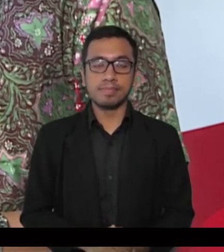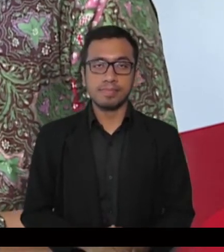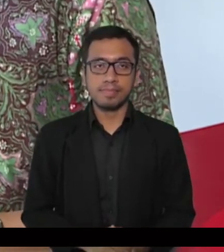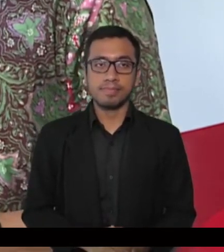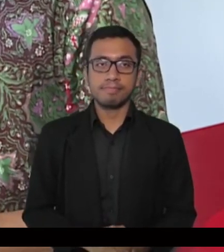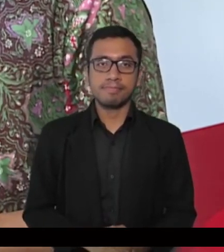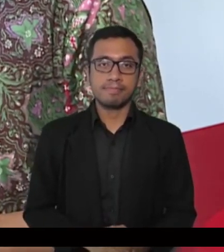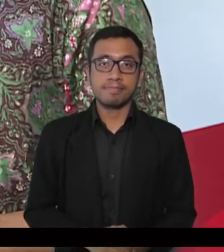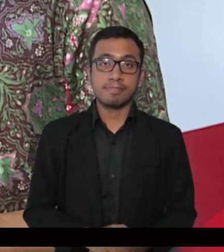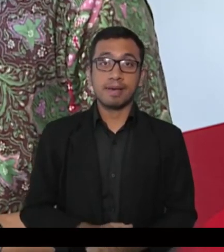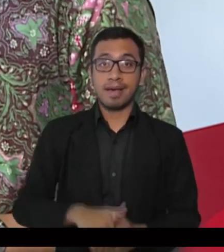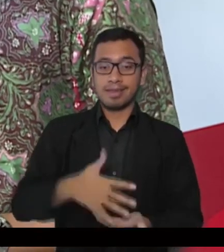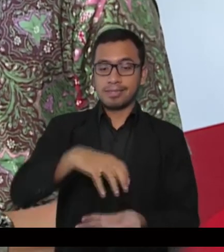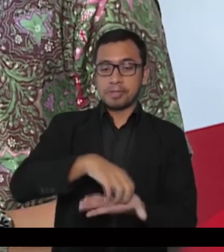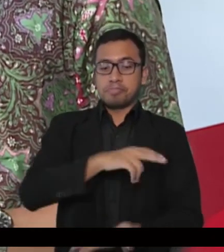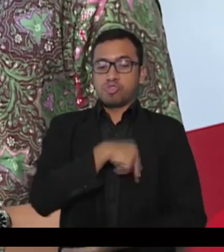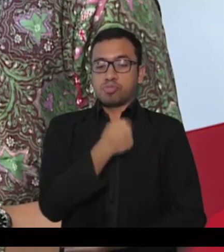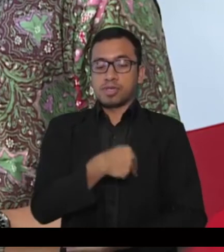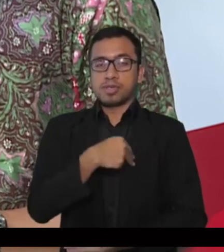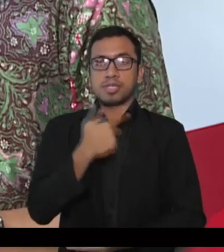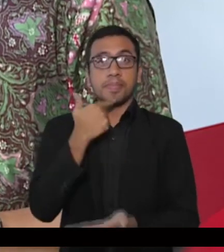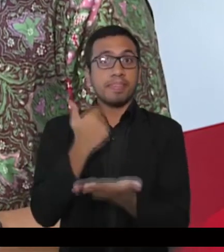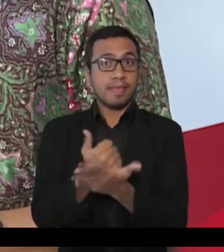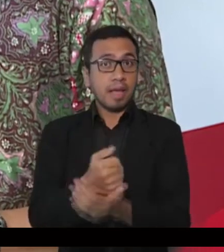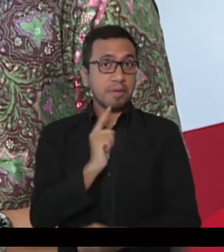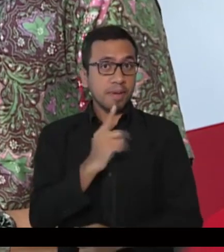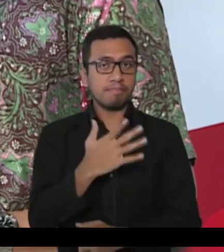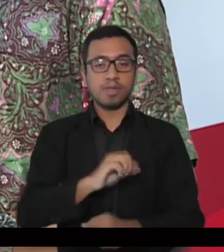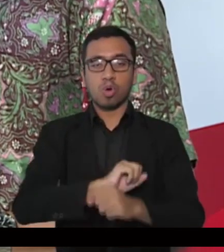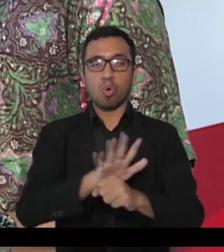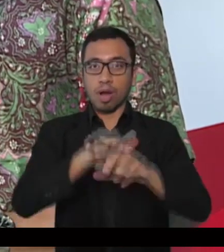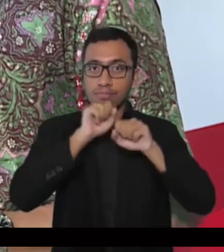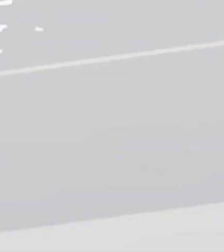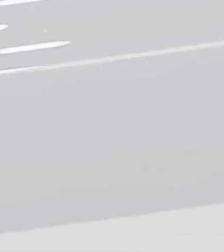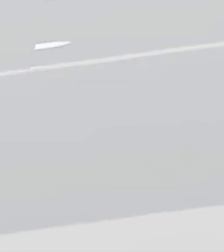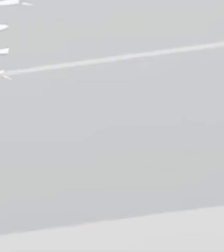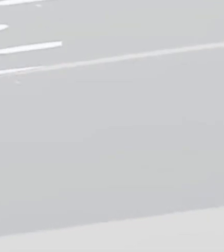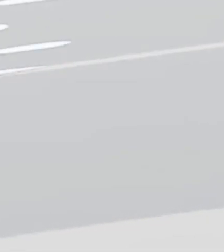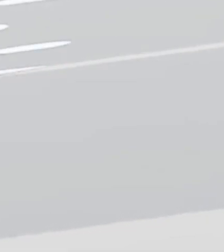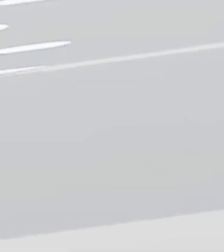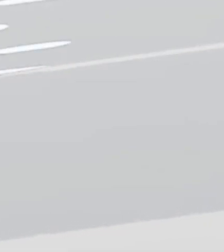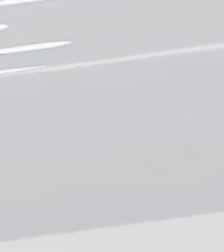dari mulai mencegah melakukan skrining sampai memberikan respon